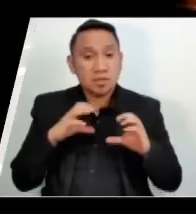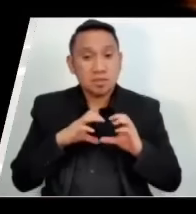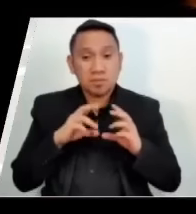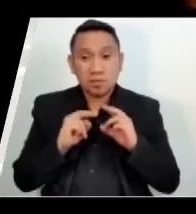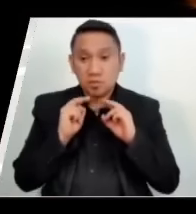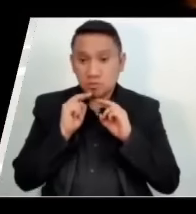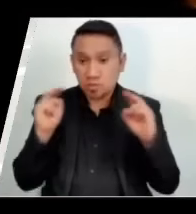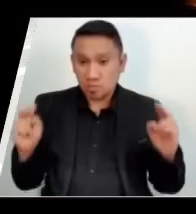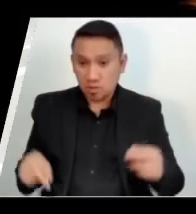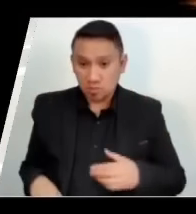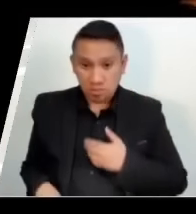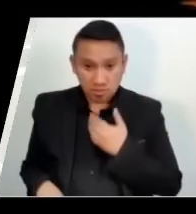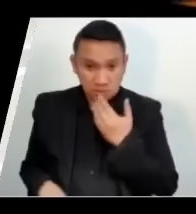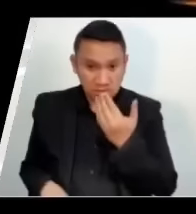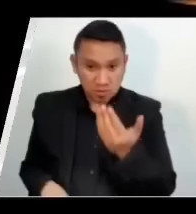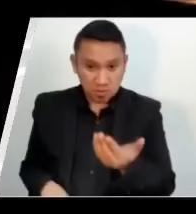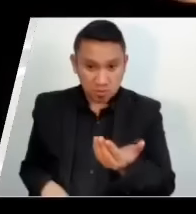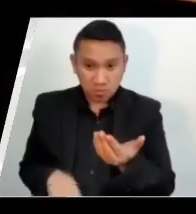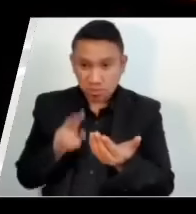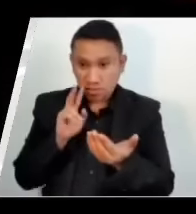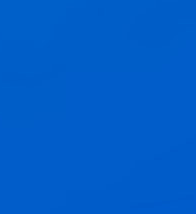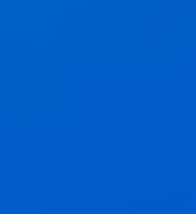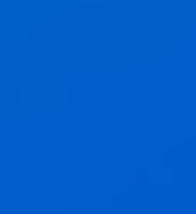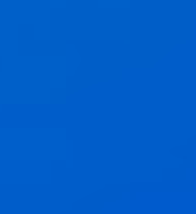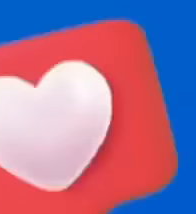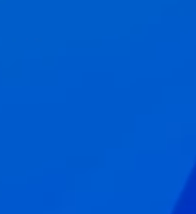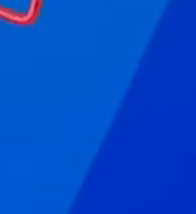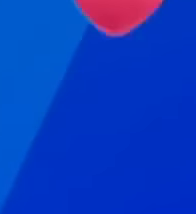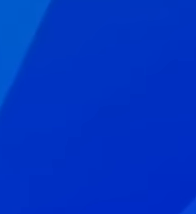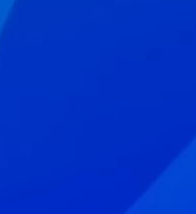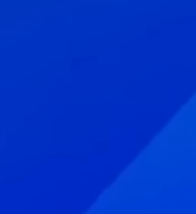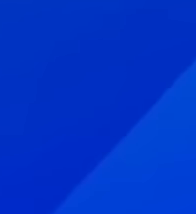si Aubrey Carampel ang inyong saksi.